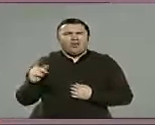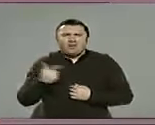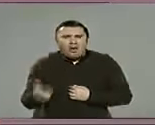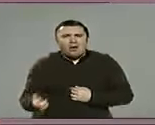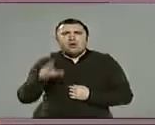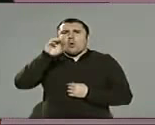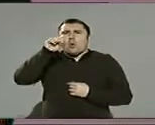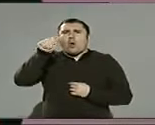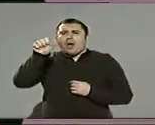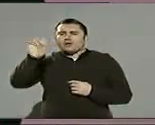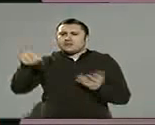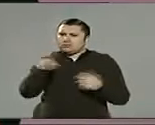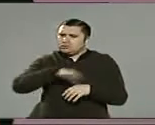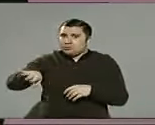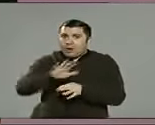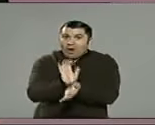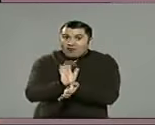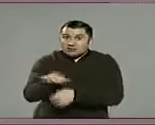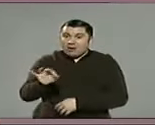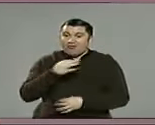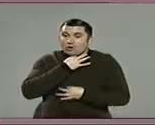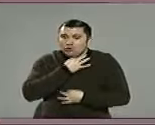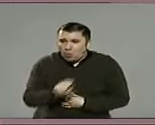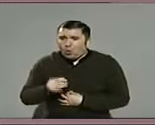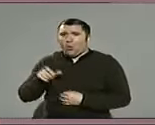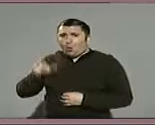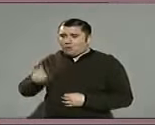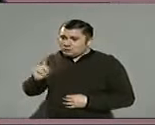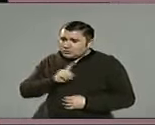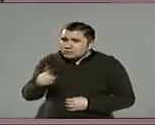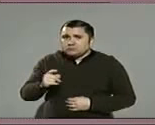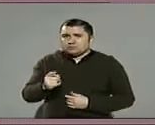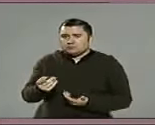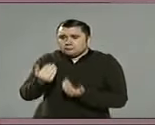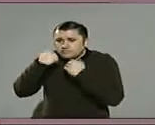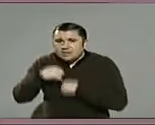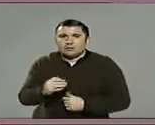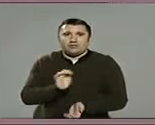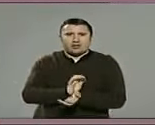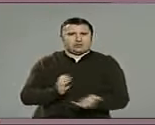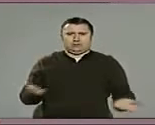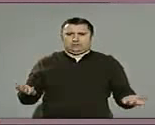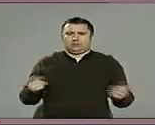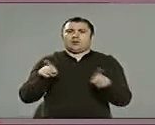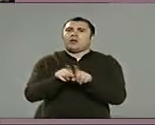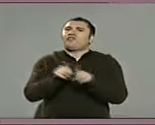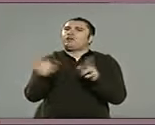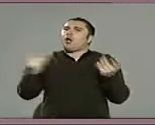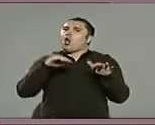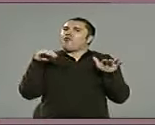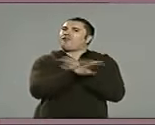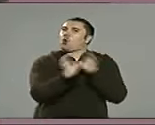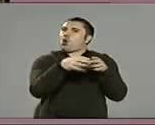Wasser für sozusagen Notleidende gibt und Verdurstende. Das sind die europäischen Fluchtburgen